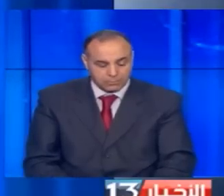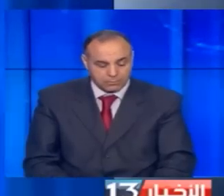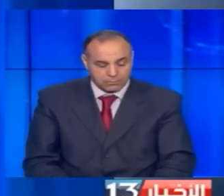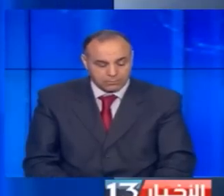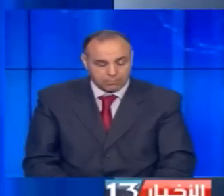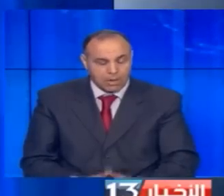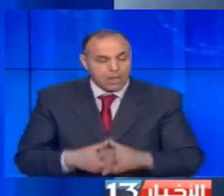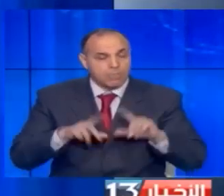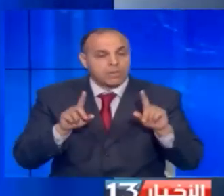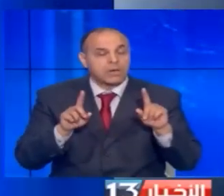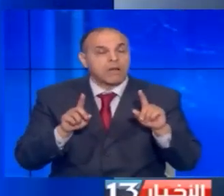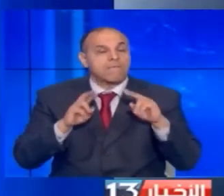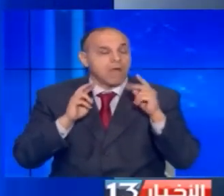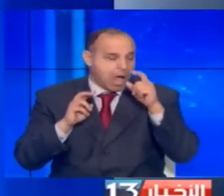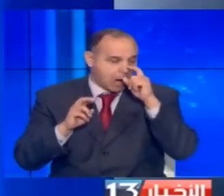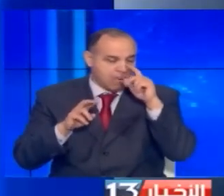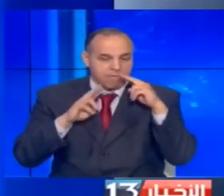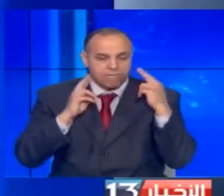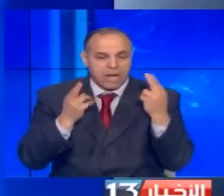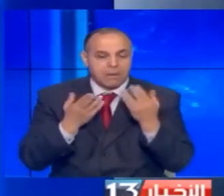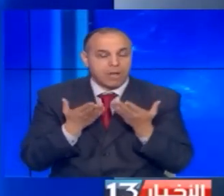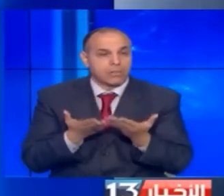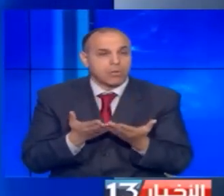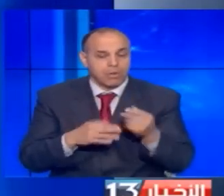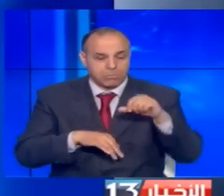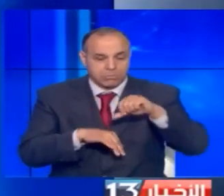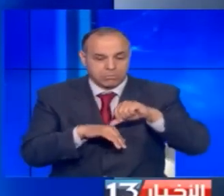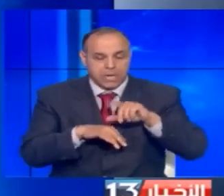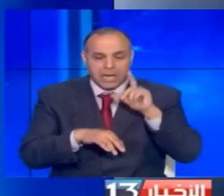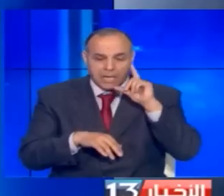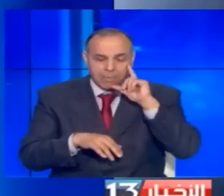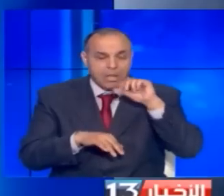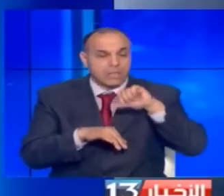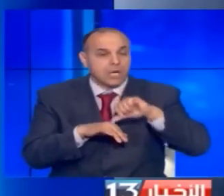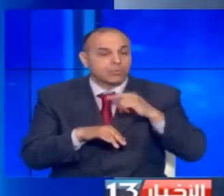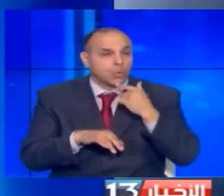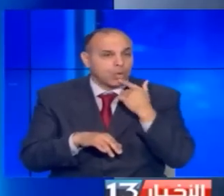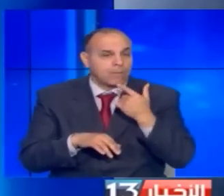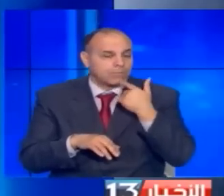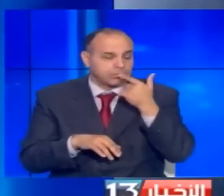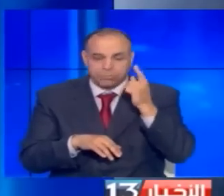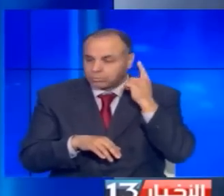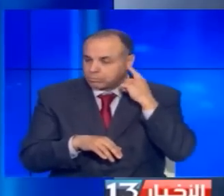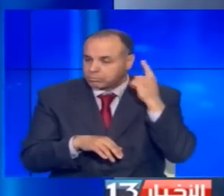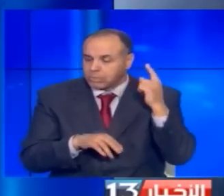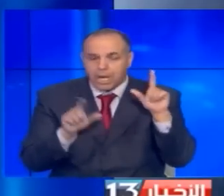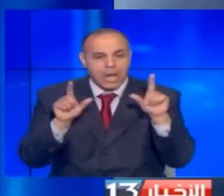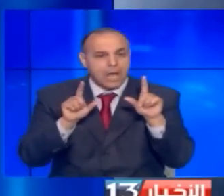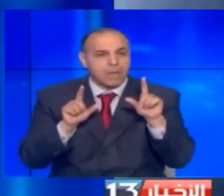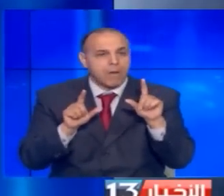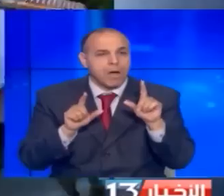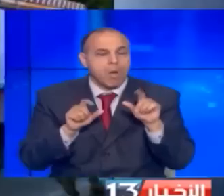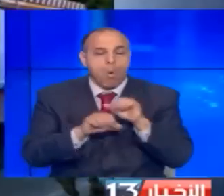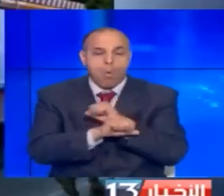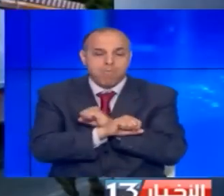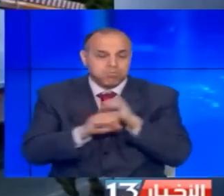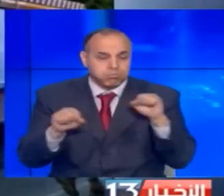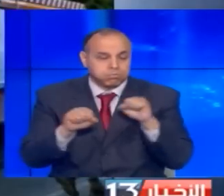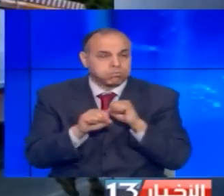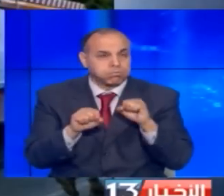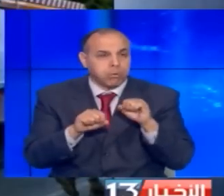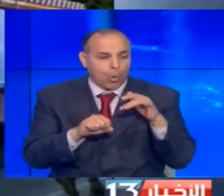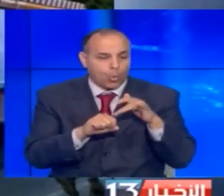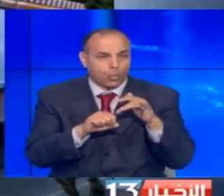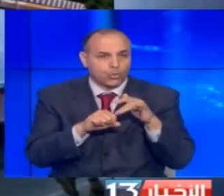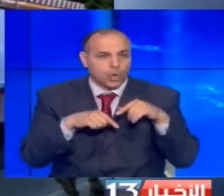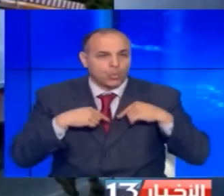وإلى أخبارنا العربية والدولية، وفي العاصمة الليبية طرابلس ذكرت مصادر إعلامية أن انفجارا قويا هز